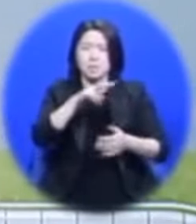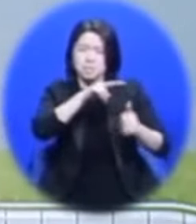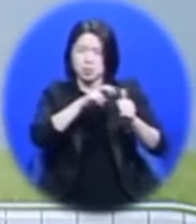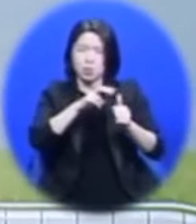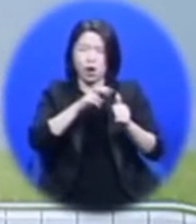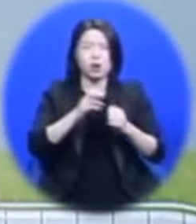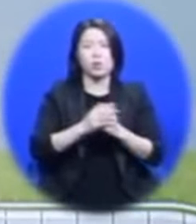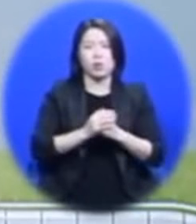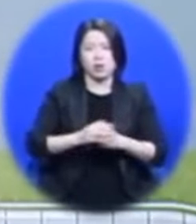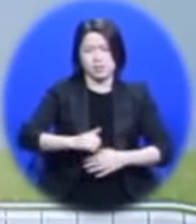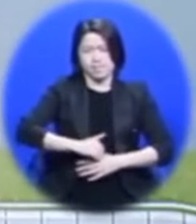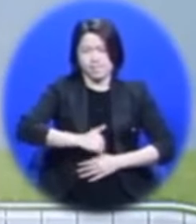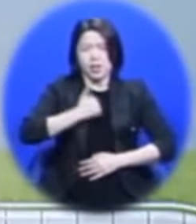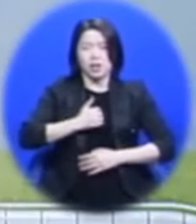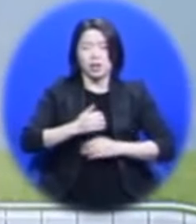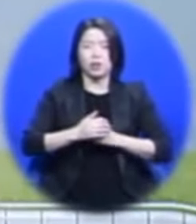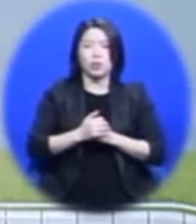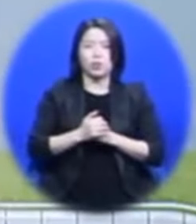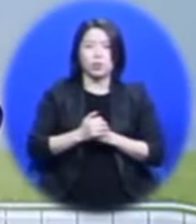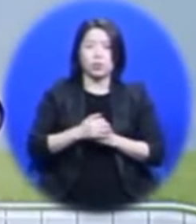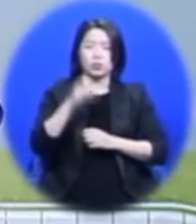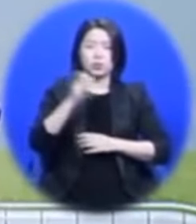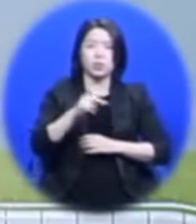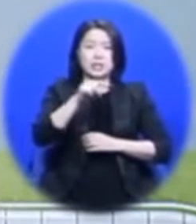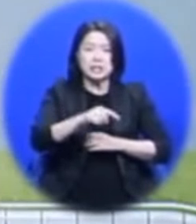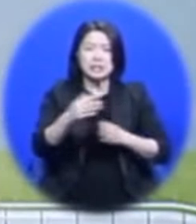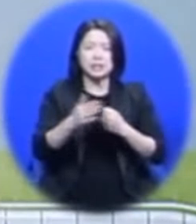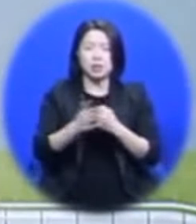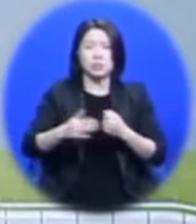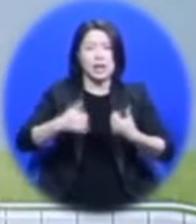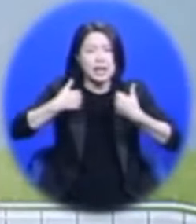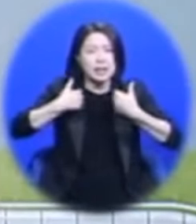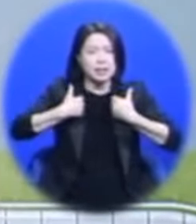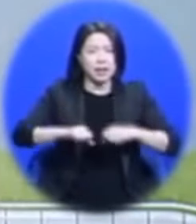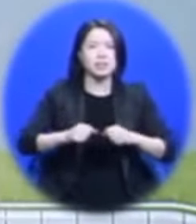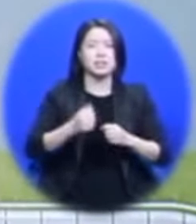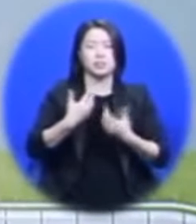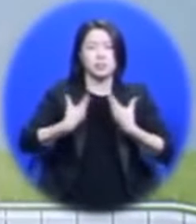미워하고 분노하고 그리고 그것 때문에 낙심하고